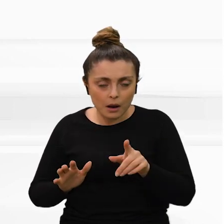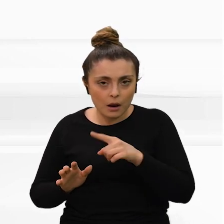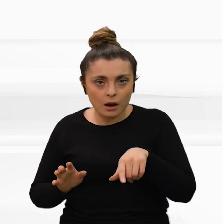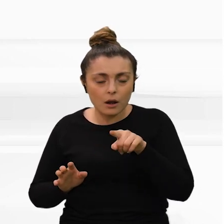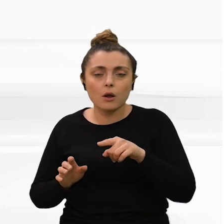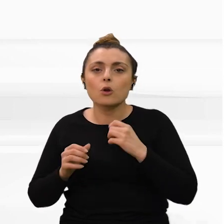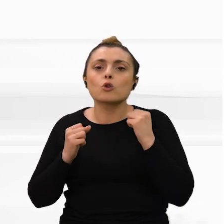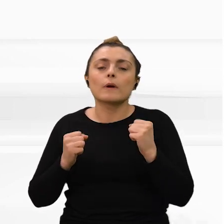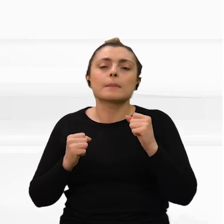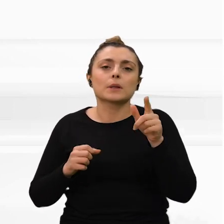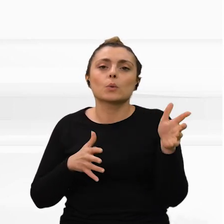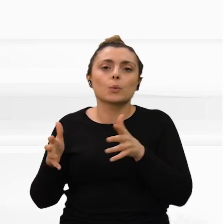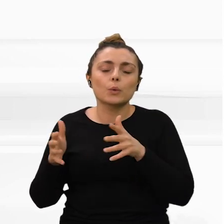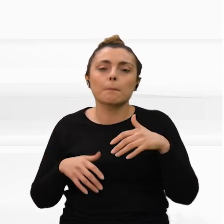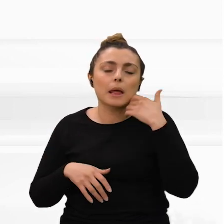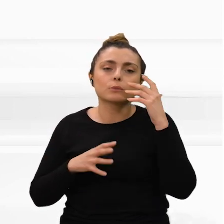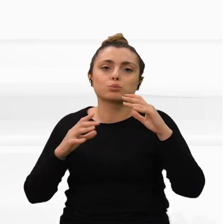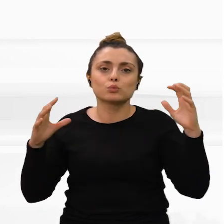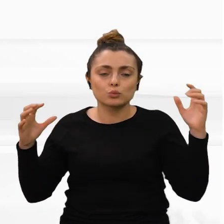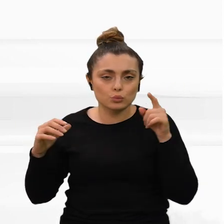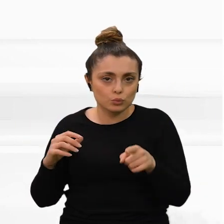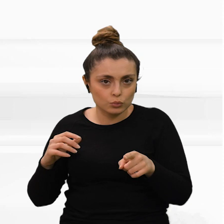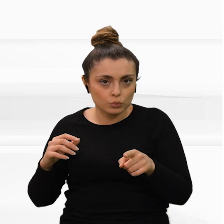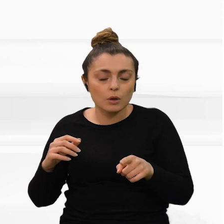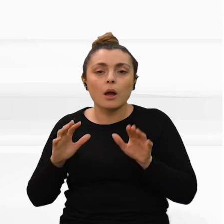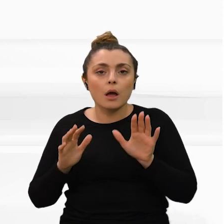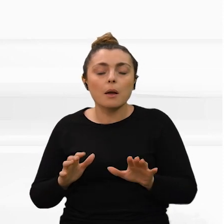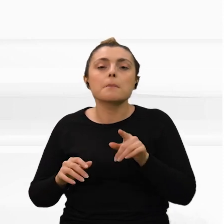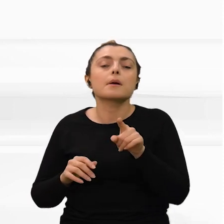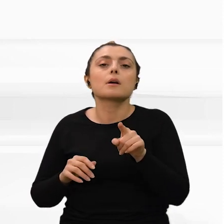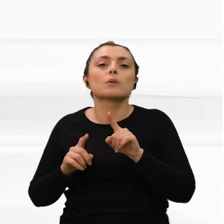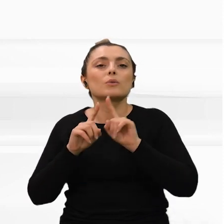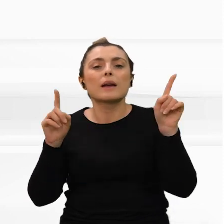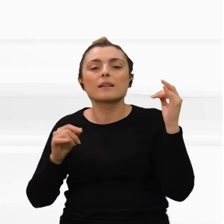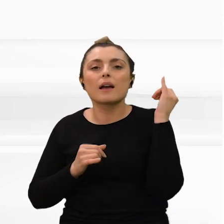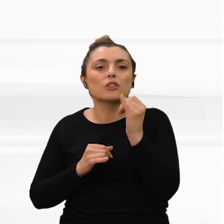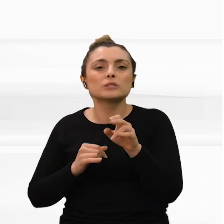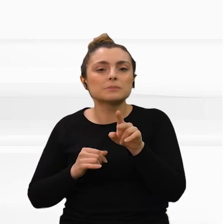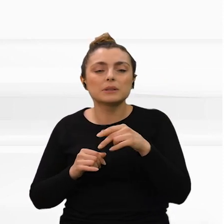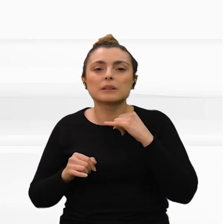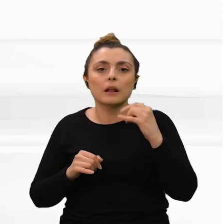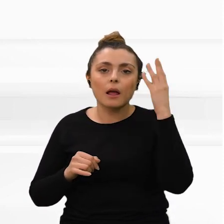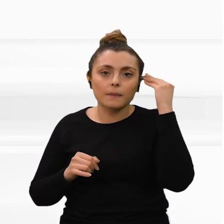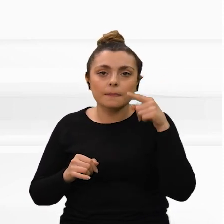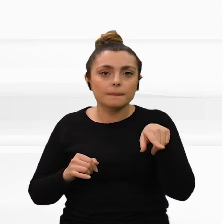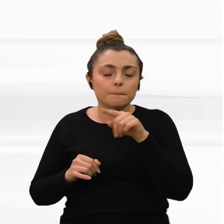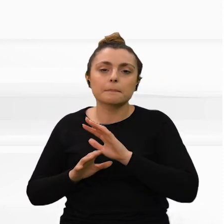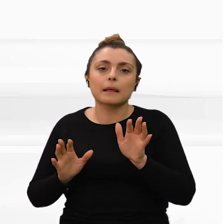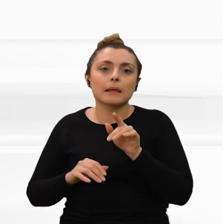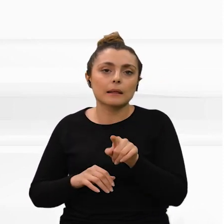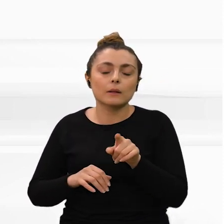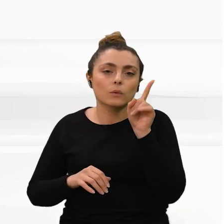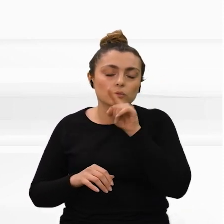ama arkadaşlar kuvvetli bir rüzgar beyazbulut kürecikleri ama O yukarıda eleştirildiği gibi yakın anlamlı